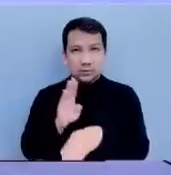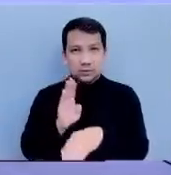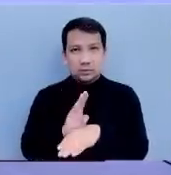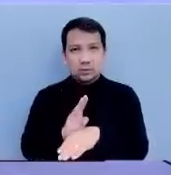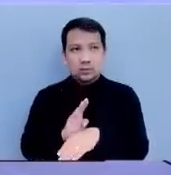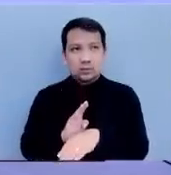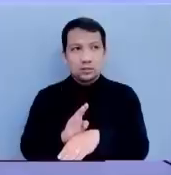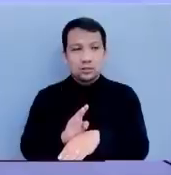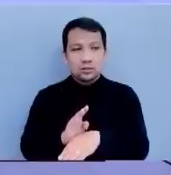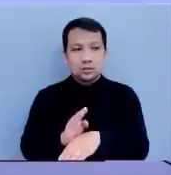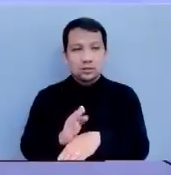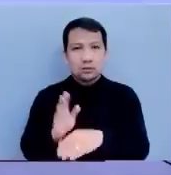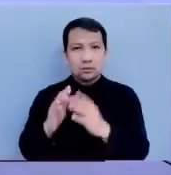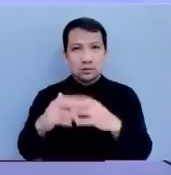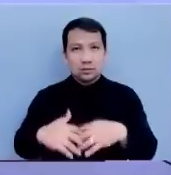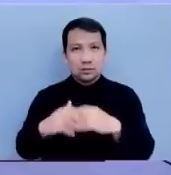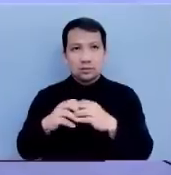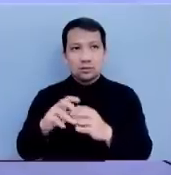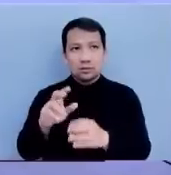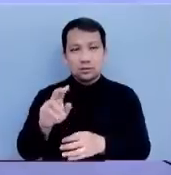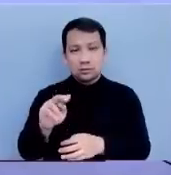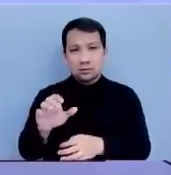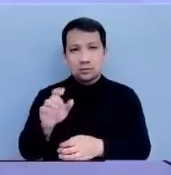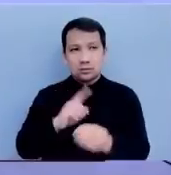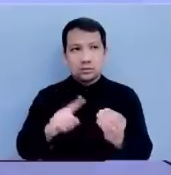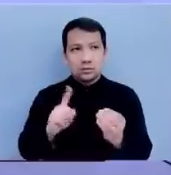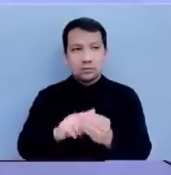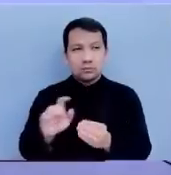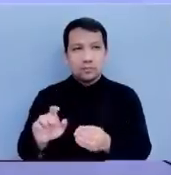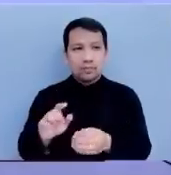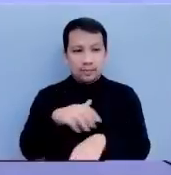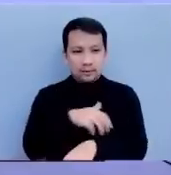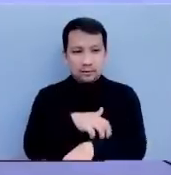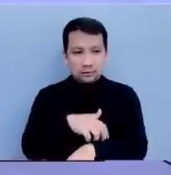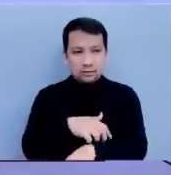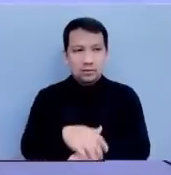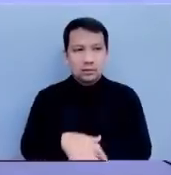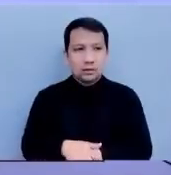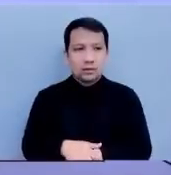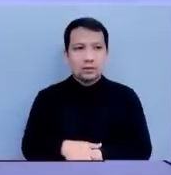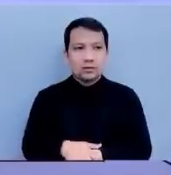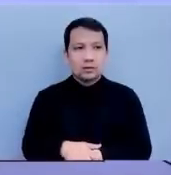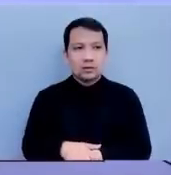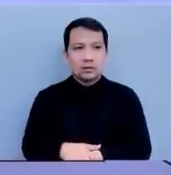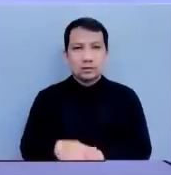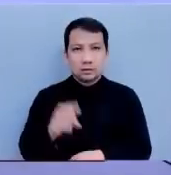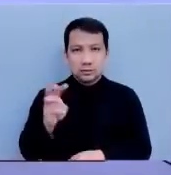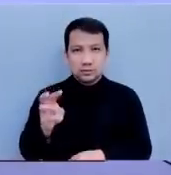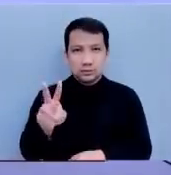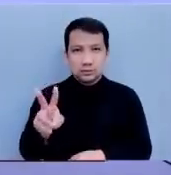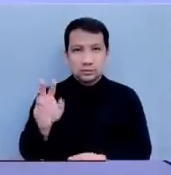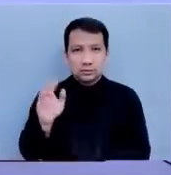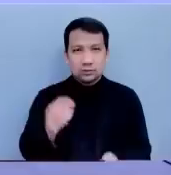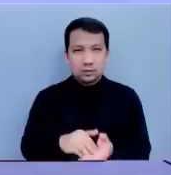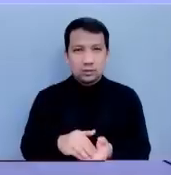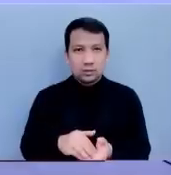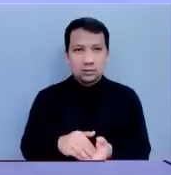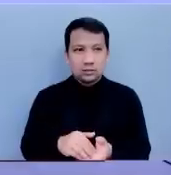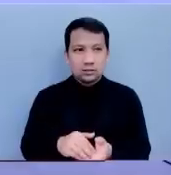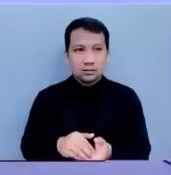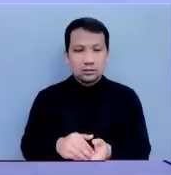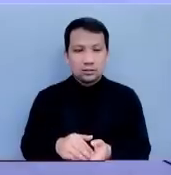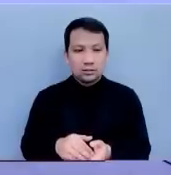premiado mga business districts ng Metro Manila, gaya po siyempre ng Makati. Ang Makati po ay merong 62,000 registered businesses at